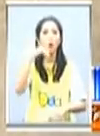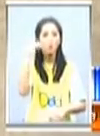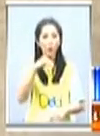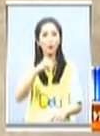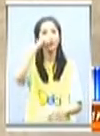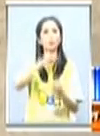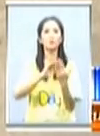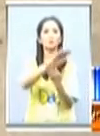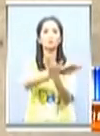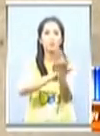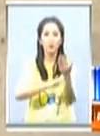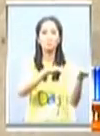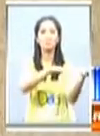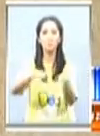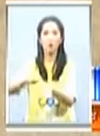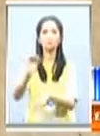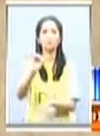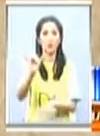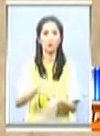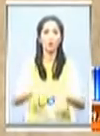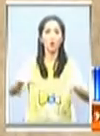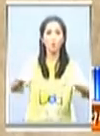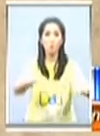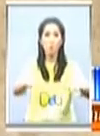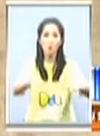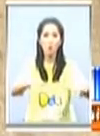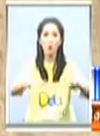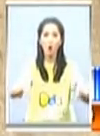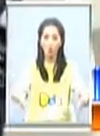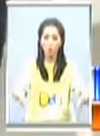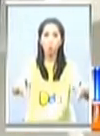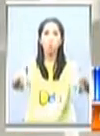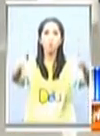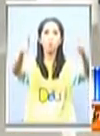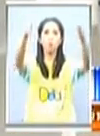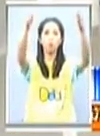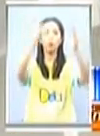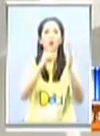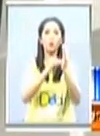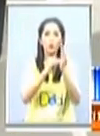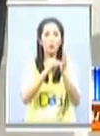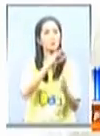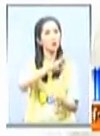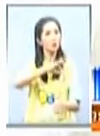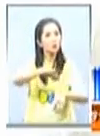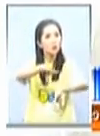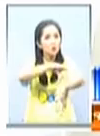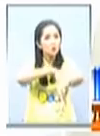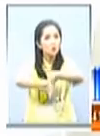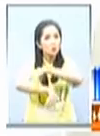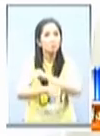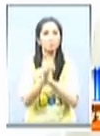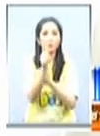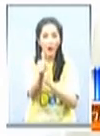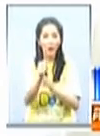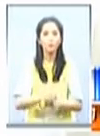ติรวมทั้งเมื่อเกิดแผ่นดินไหวในประเทศไทยอาคารและตึกสูงในพื้นที่กรุงเทพมหานครจะรับรู้ถึงแรงสั่นสะเทือนได้เกือบทุกครั้งว